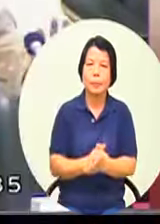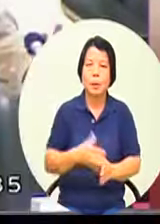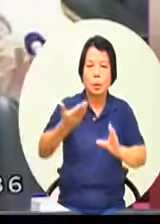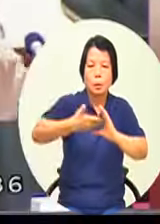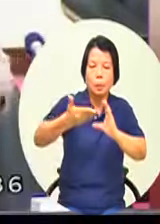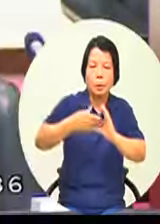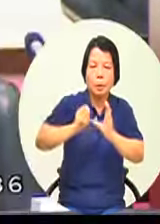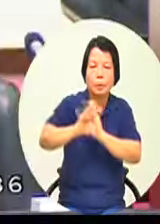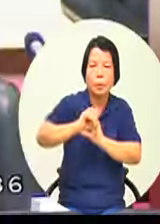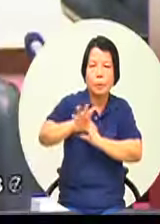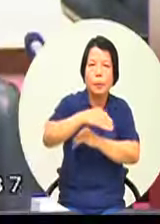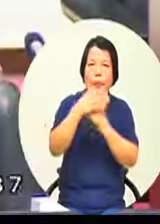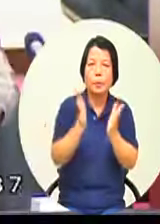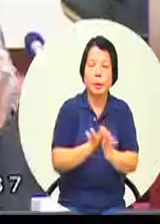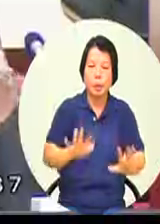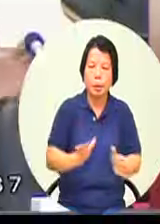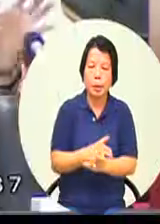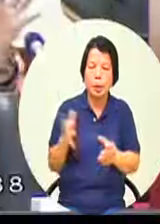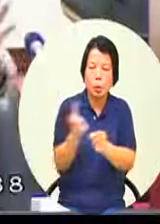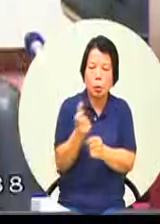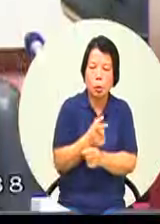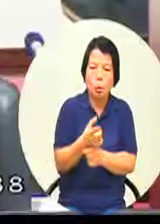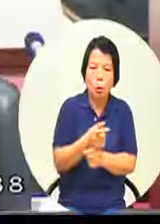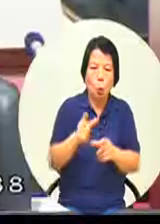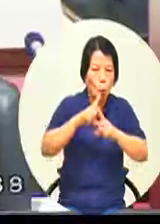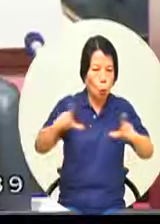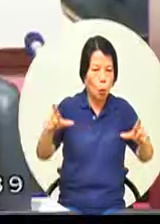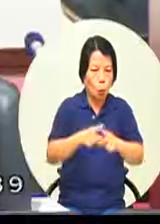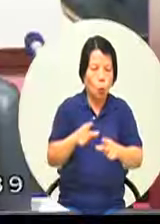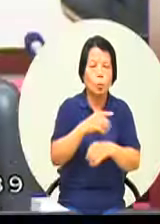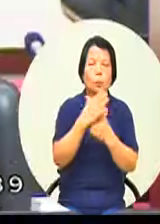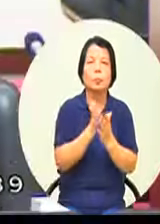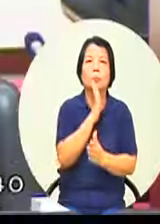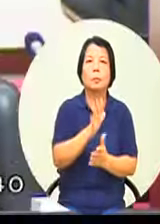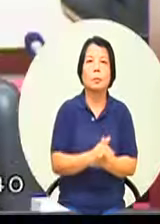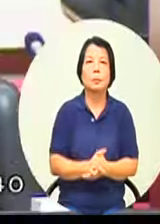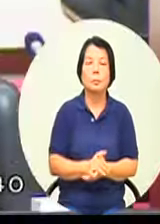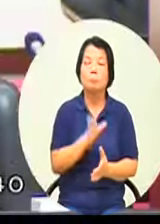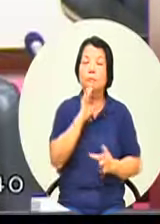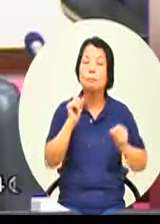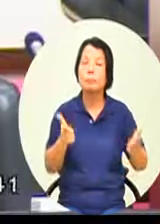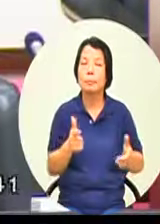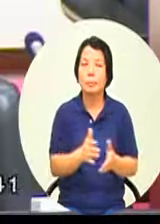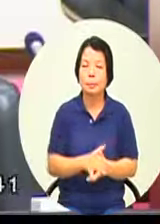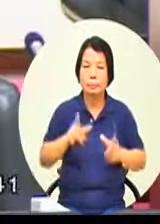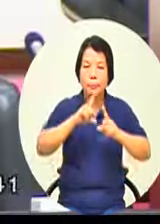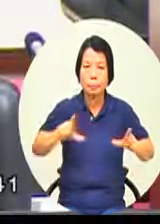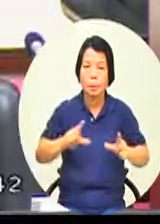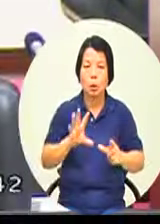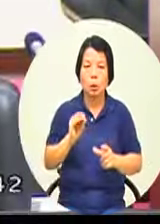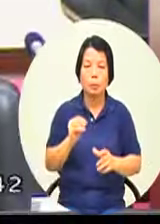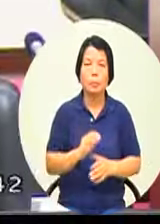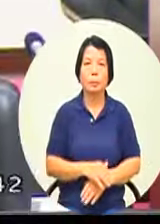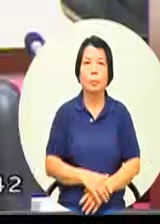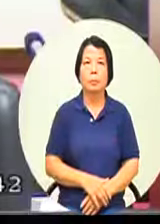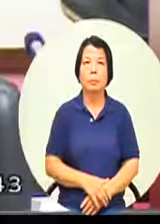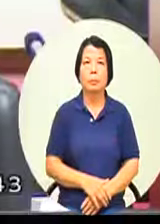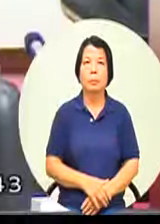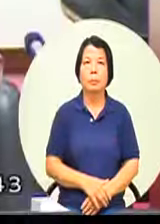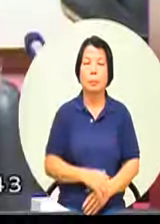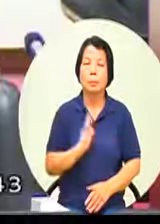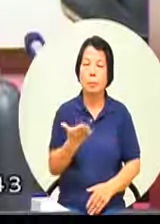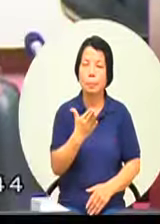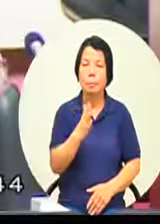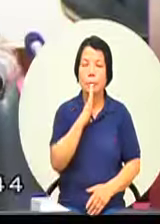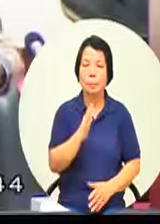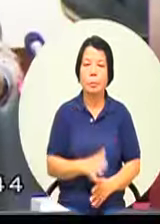在报道，这次的台风有多大，不管当下到底真的是不是很大的一个台风，但是我